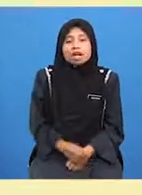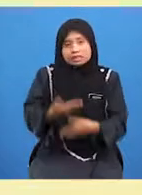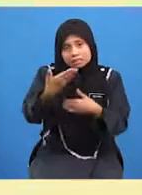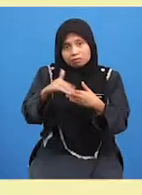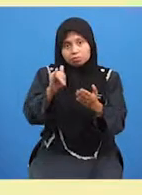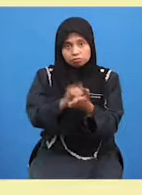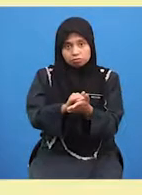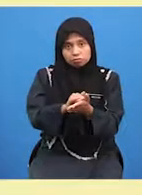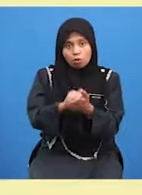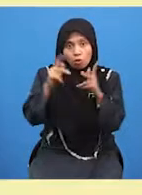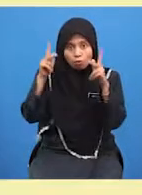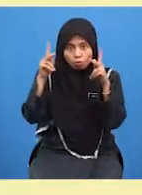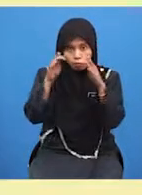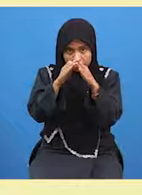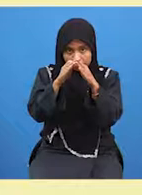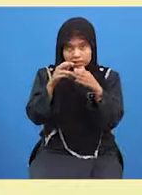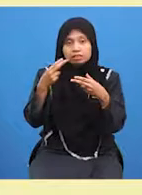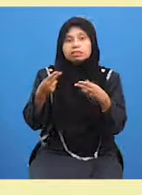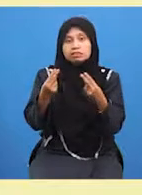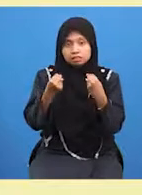Selepas itu, fokus hendaklah